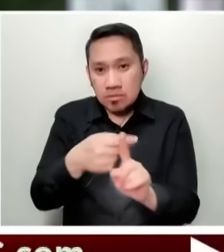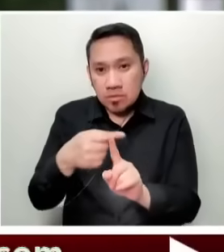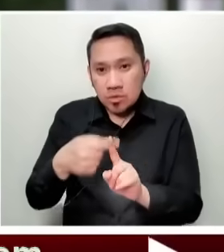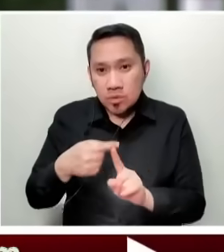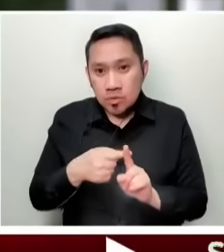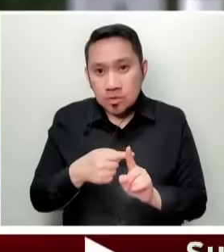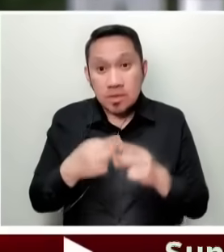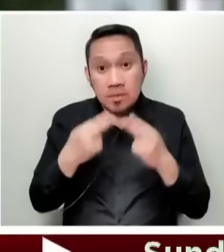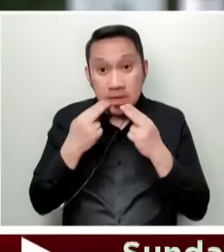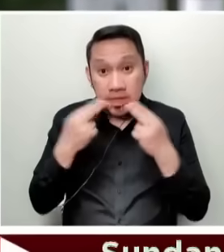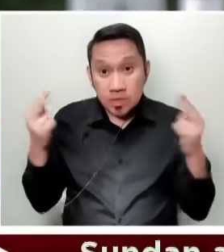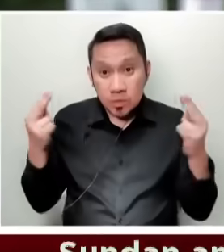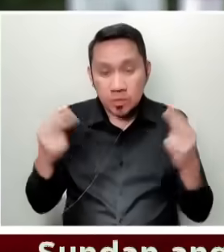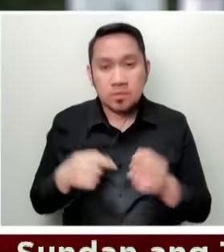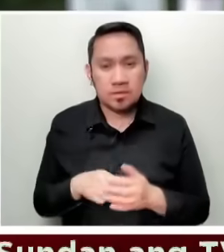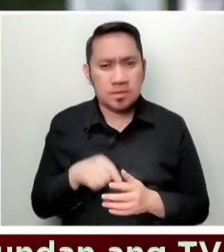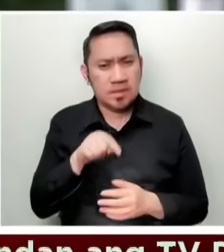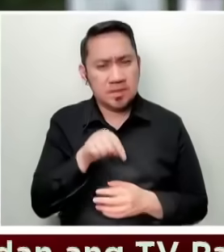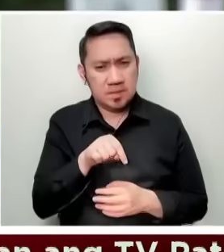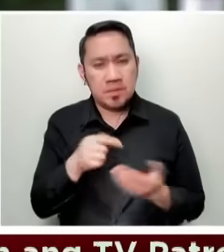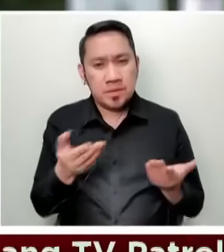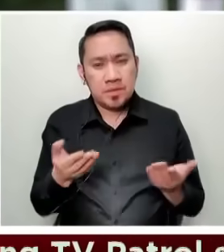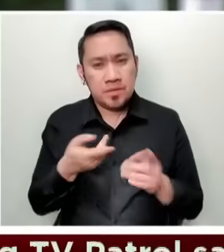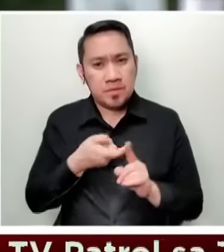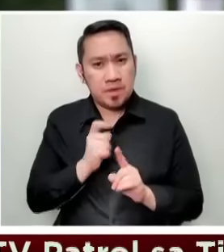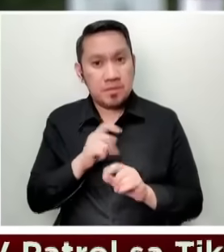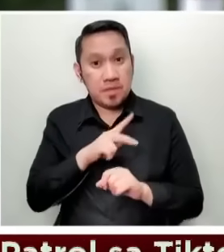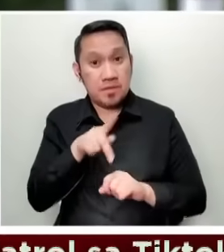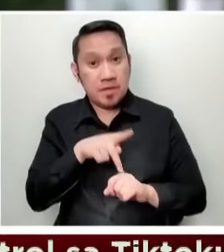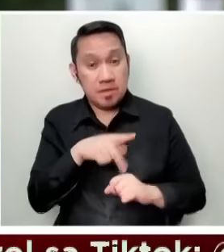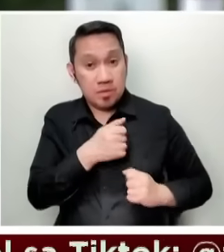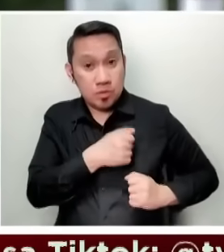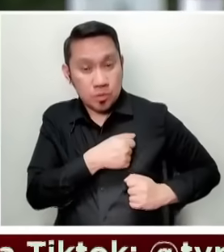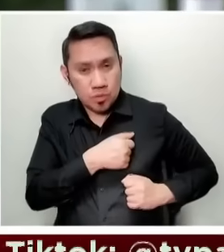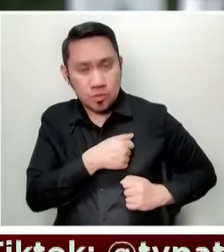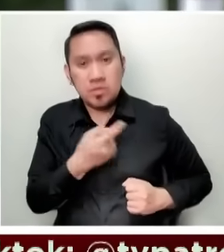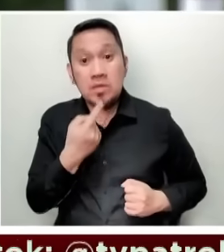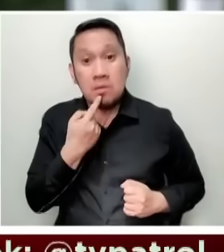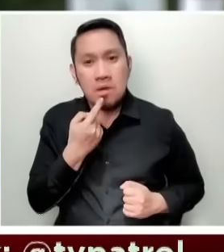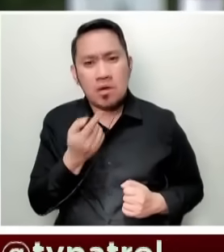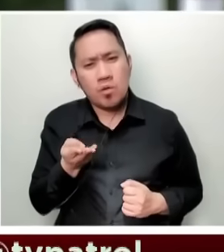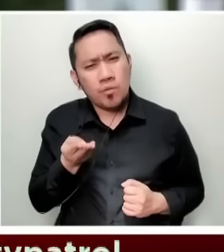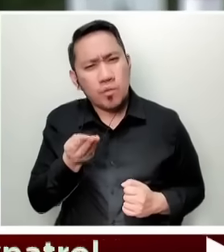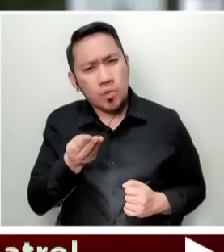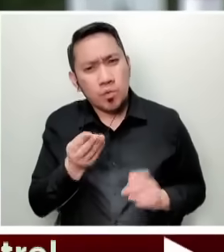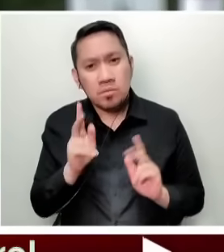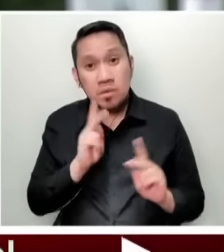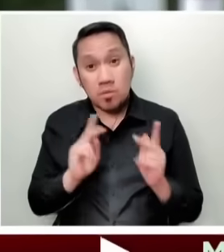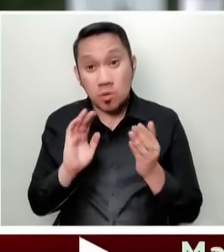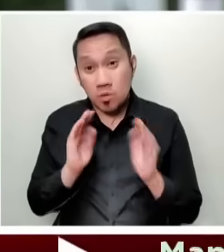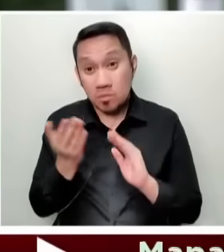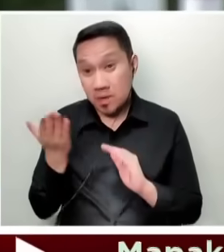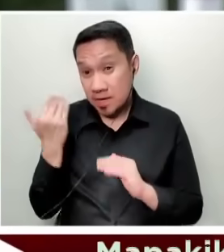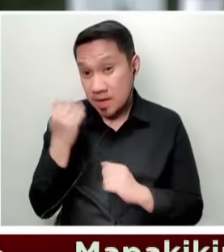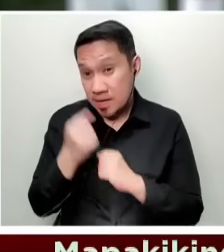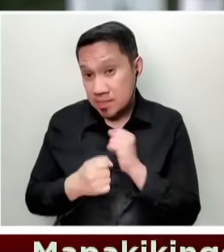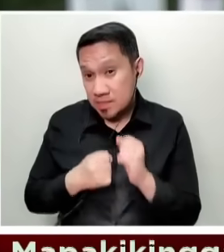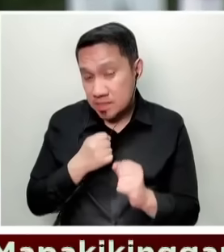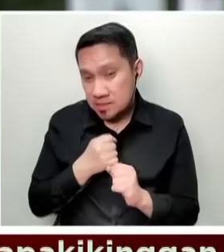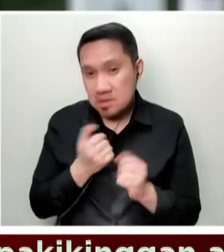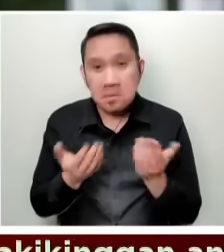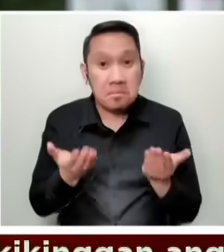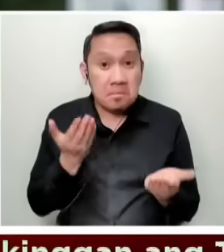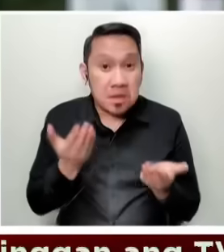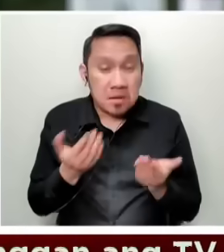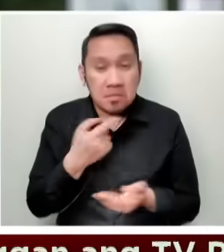nga sa Grave Services Unit ng Philippine Army ay mas kaunti ang bilang na ito kumpara noong nakaraang taon. Posibleng factors daw dito ay